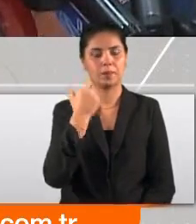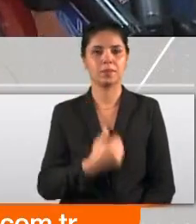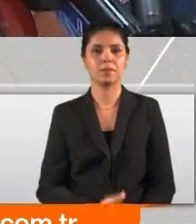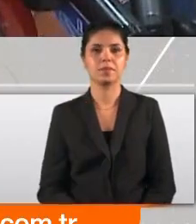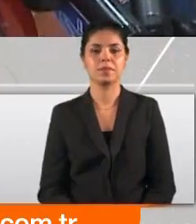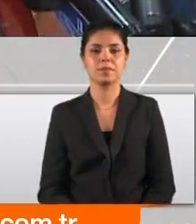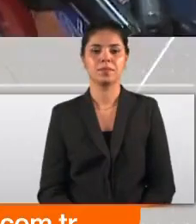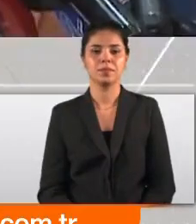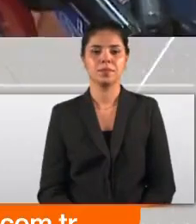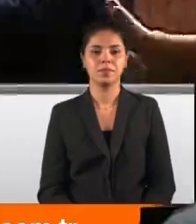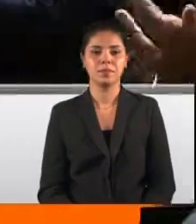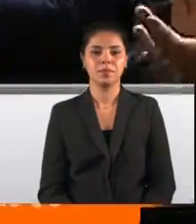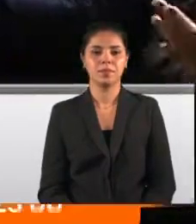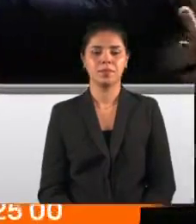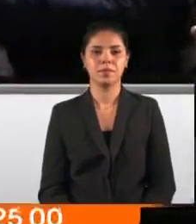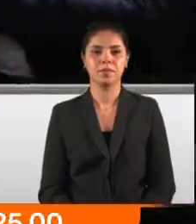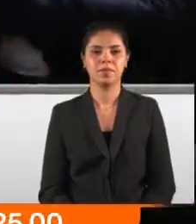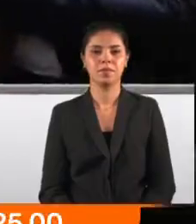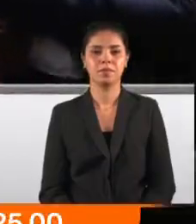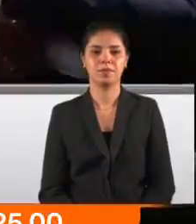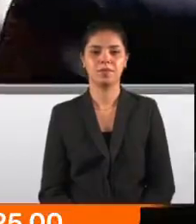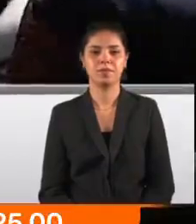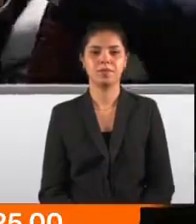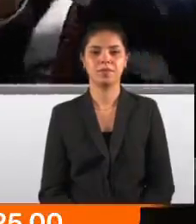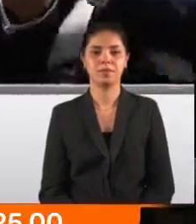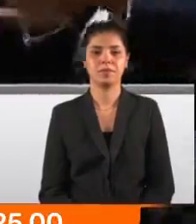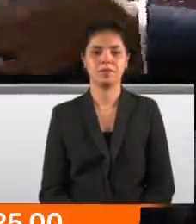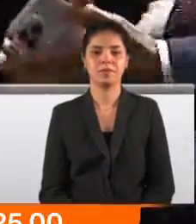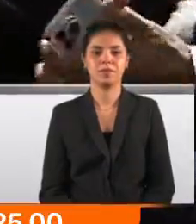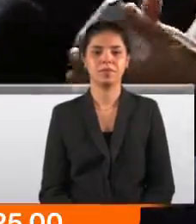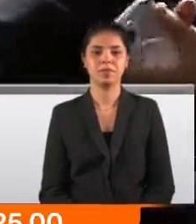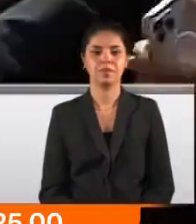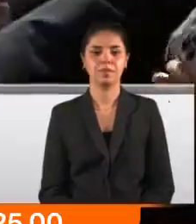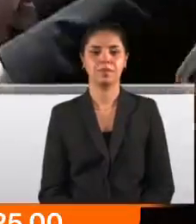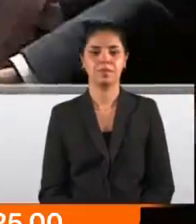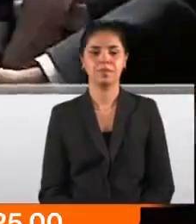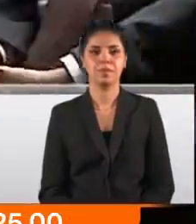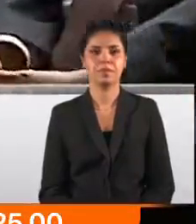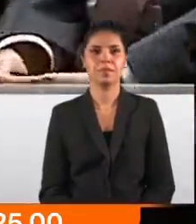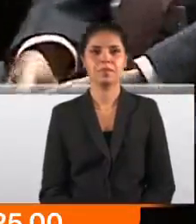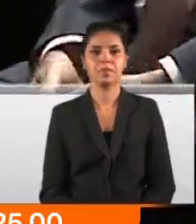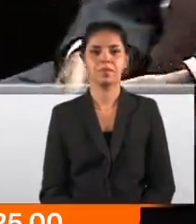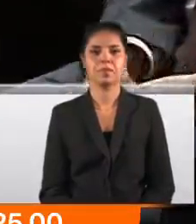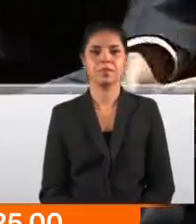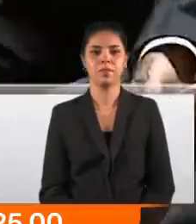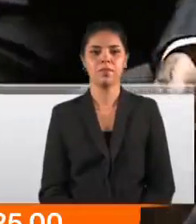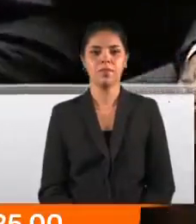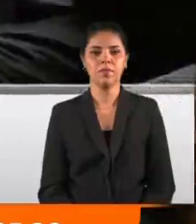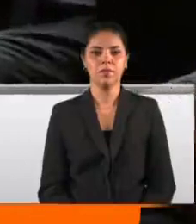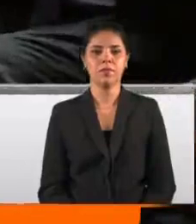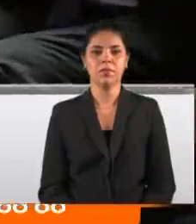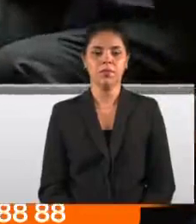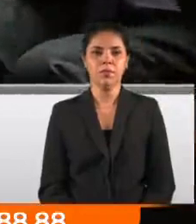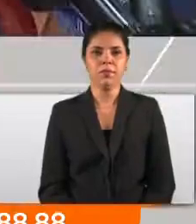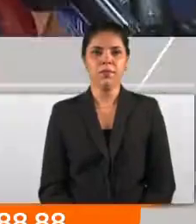olmazdı. Siz nerede olurdunuz? İstanbul olur muydu? Ankara olur muydu? Antalya olur muydu?